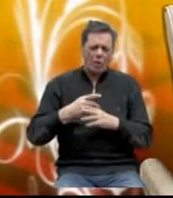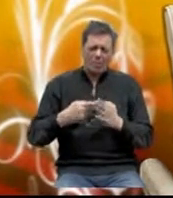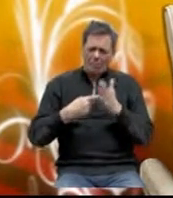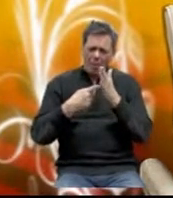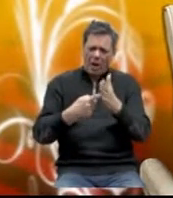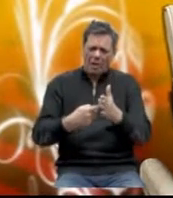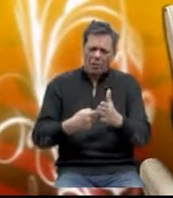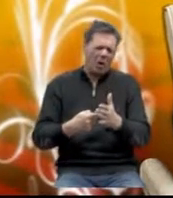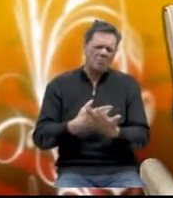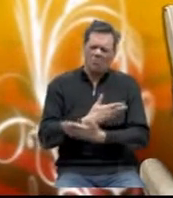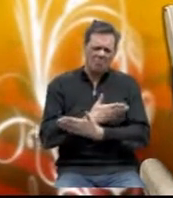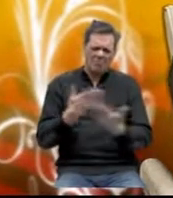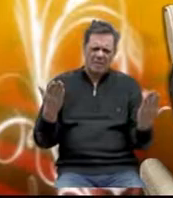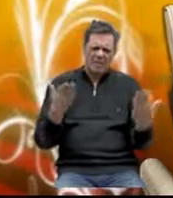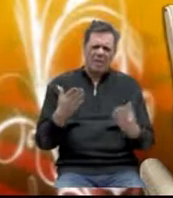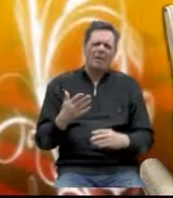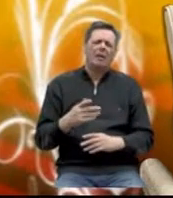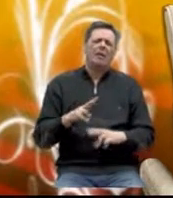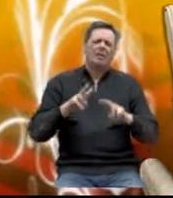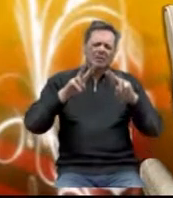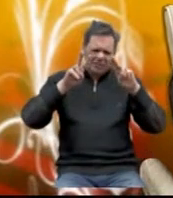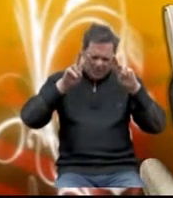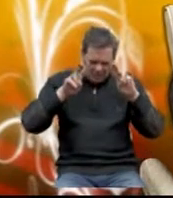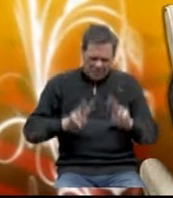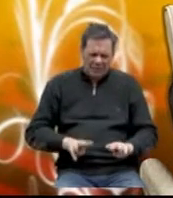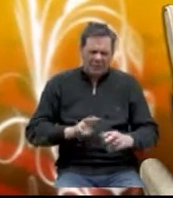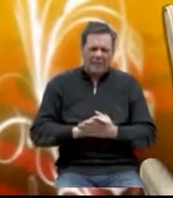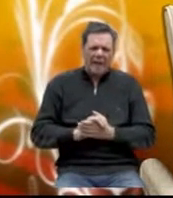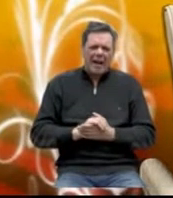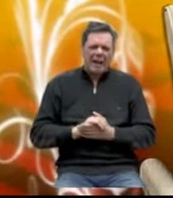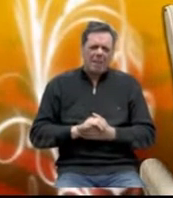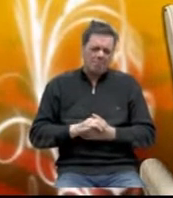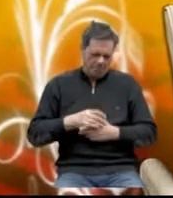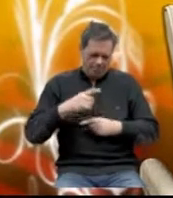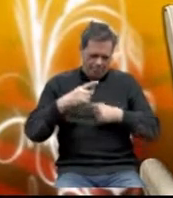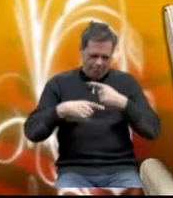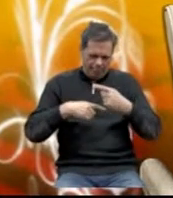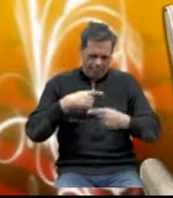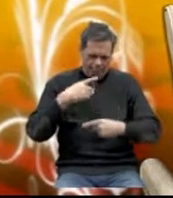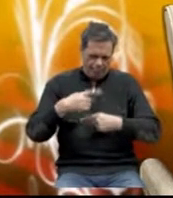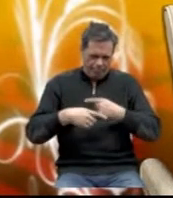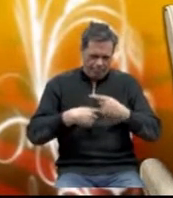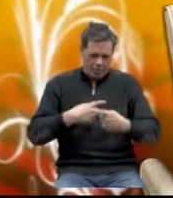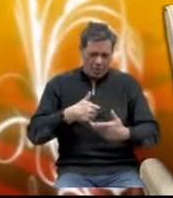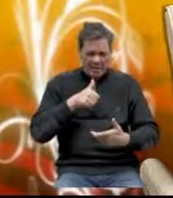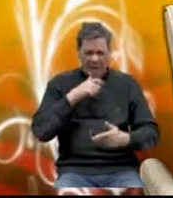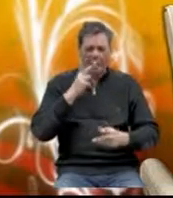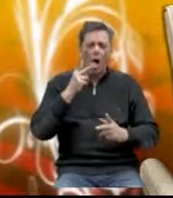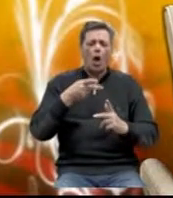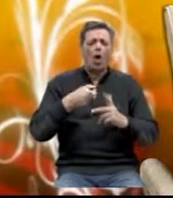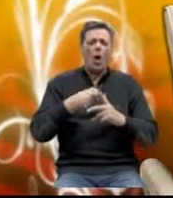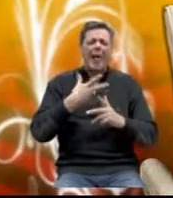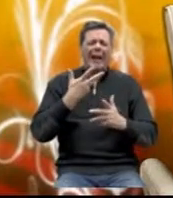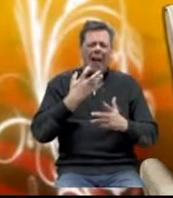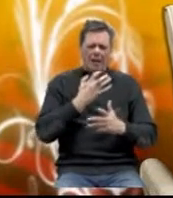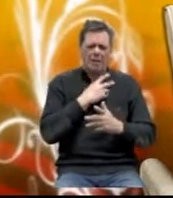pokazuje apsolutno atipični proces. Jer čak i kolera je